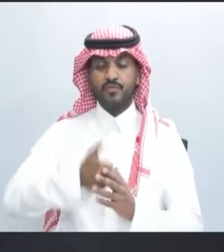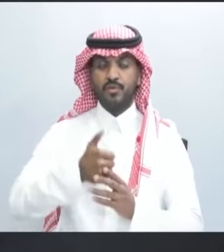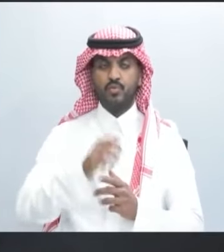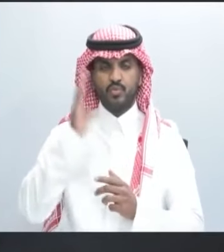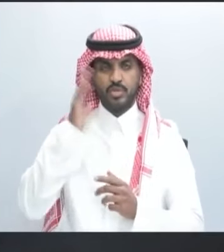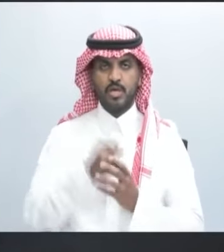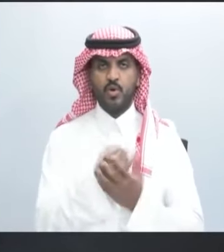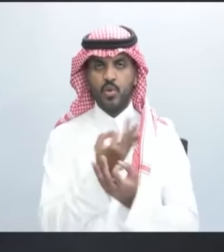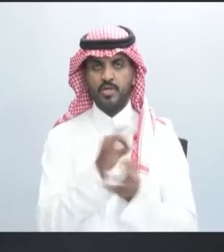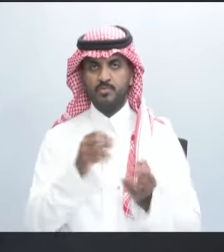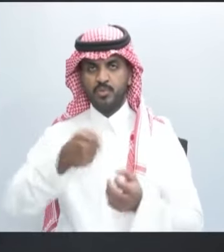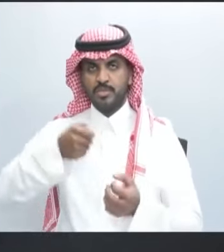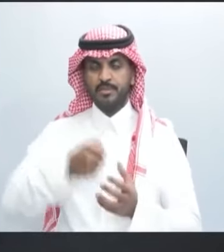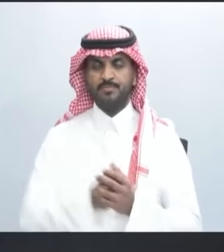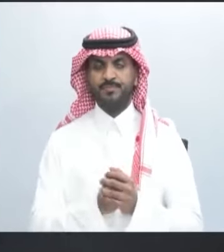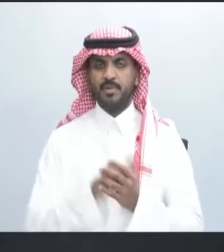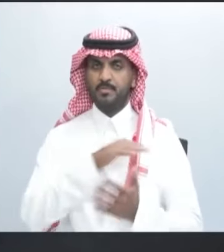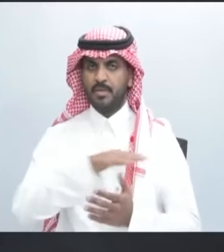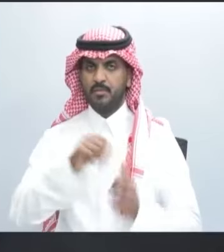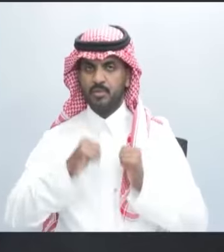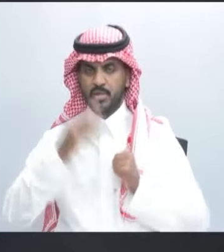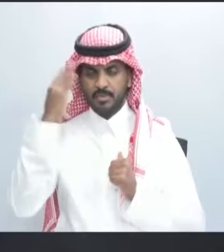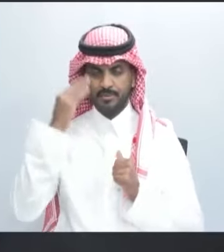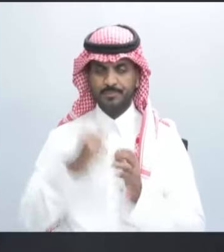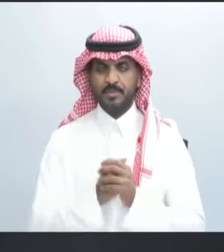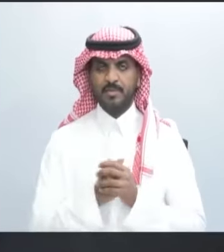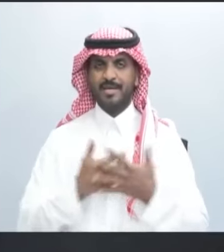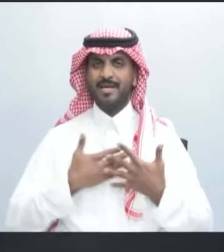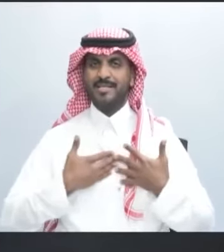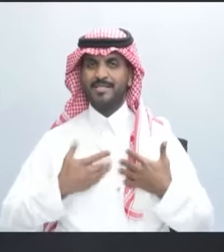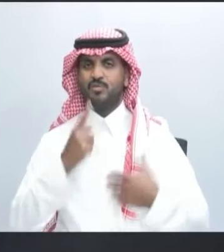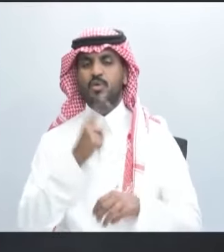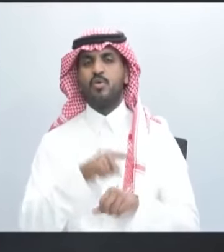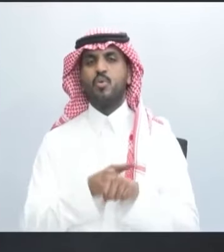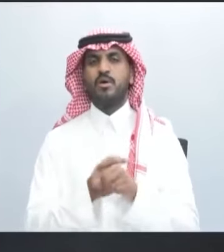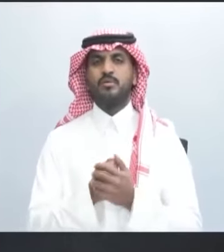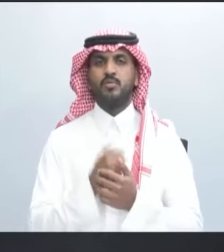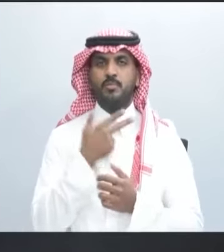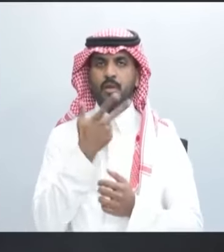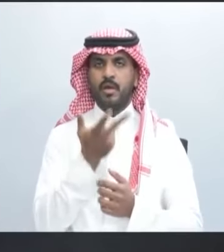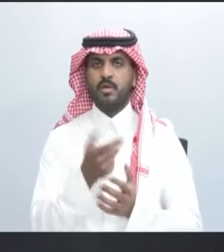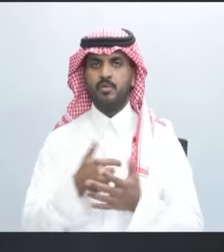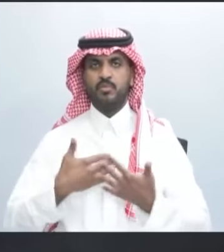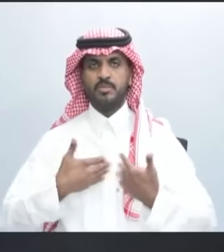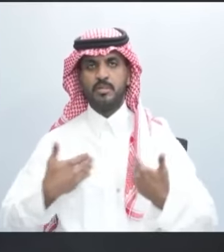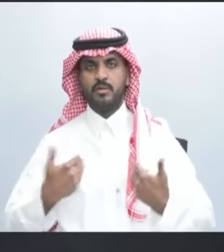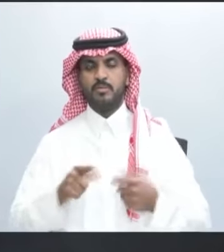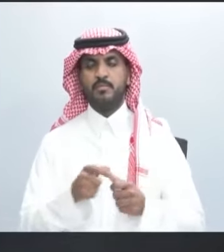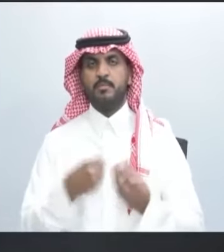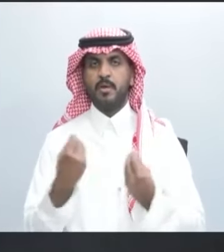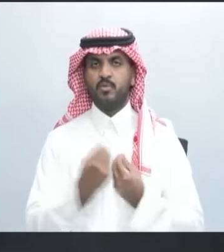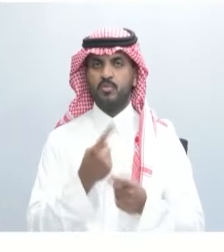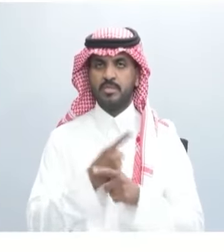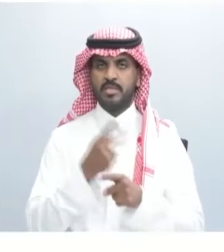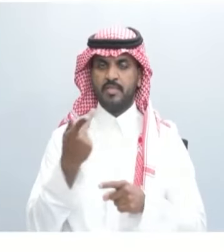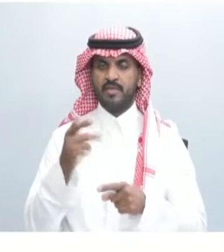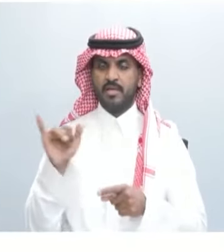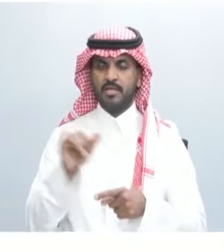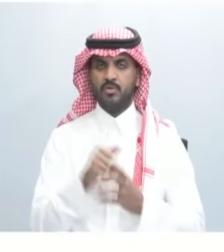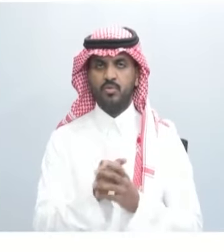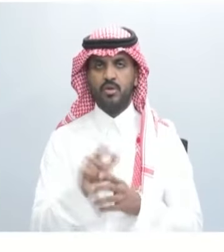واتم تسليم ابناء الطلاب بنات الطالبات اسعد الله اوقاتكم بالخير والمسرات معكم معلمكم